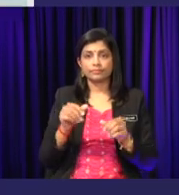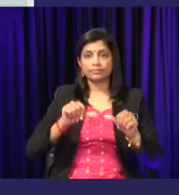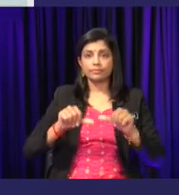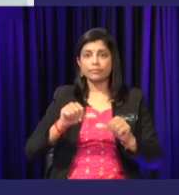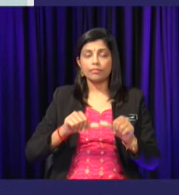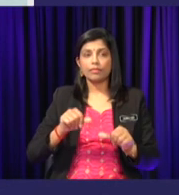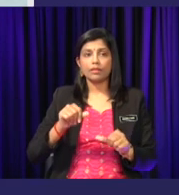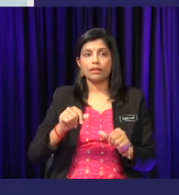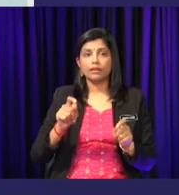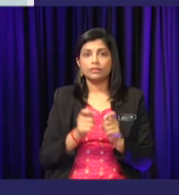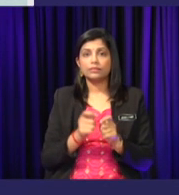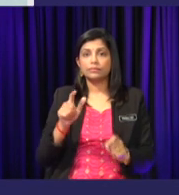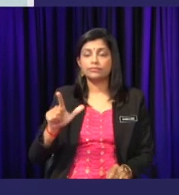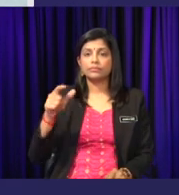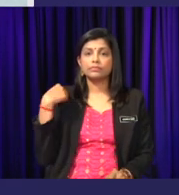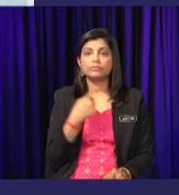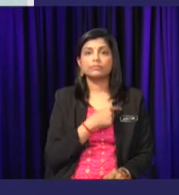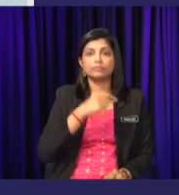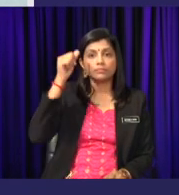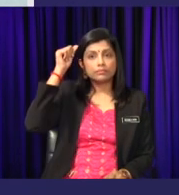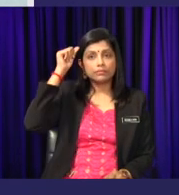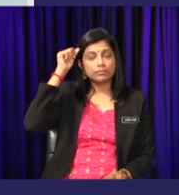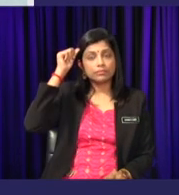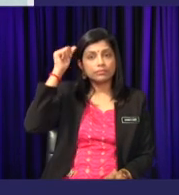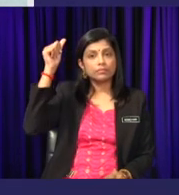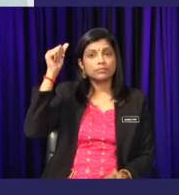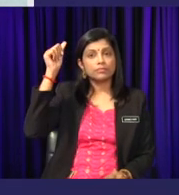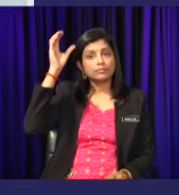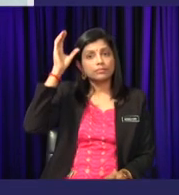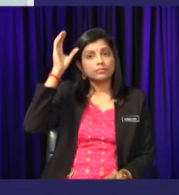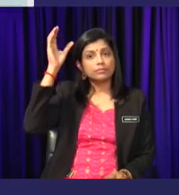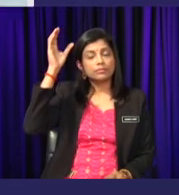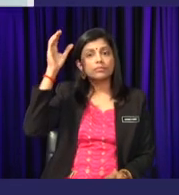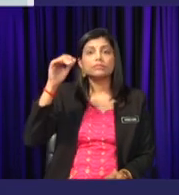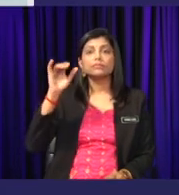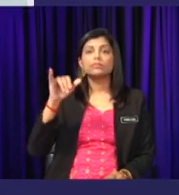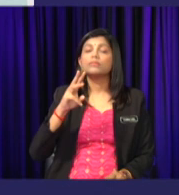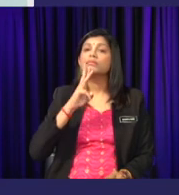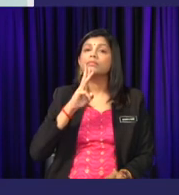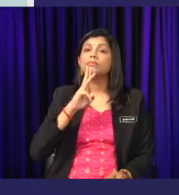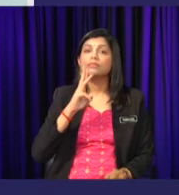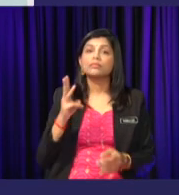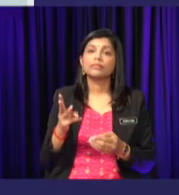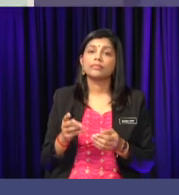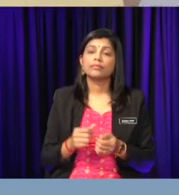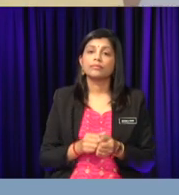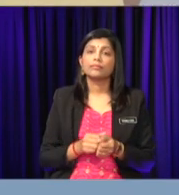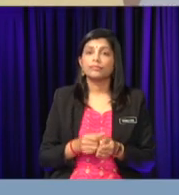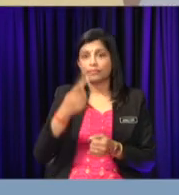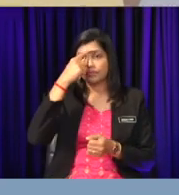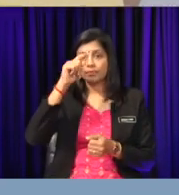memberikan di memberikan diri dan pakaian saja Oke yang ini kan sama macam